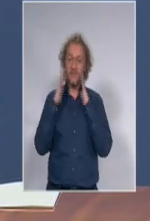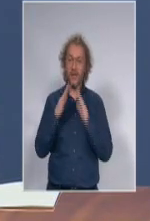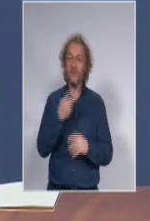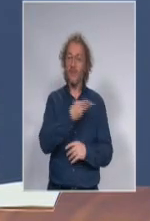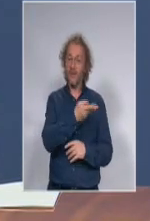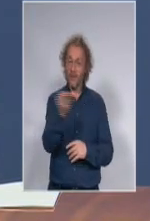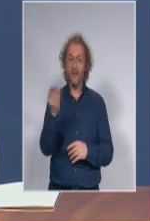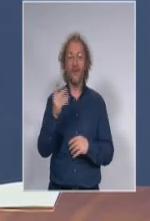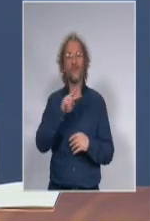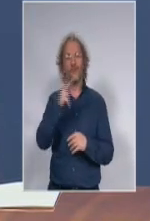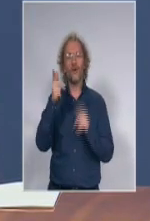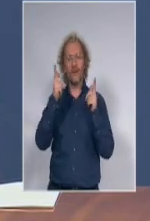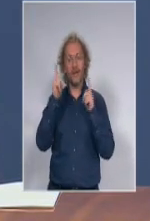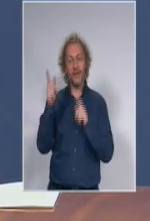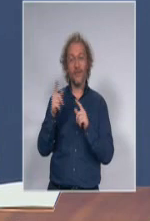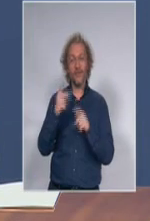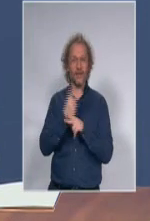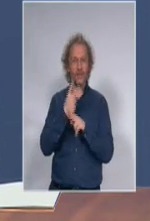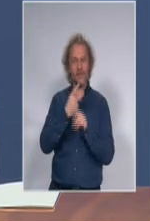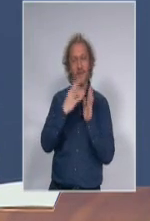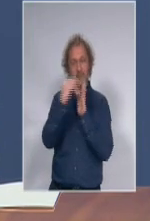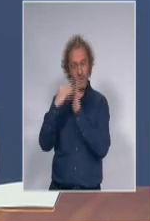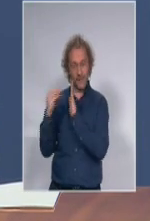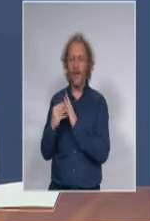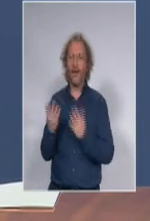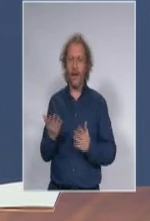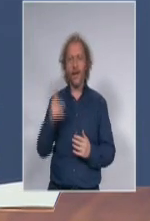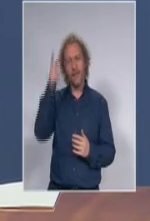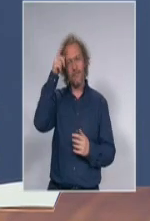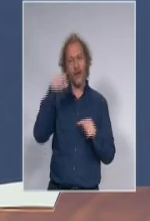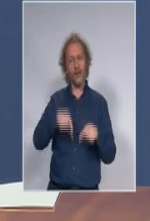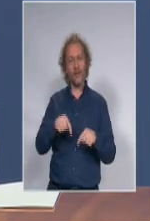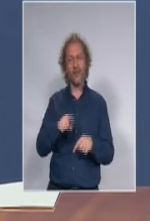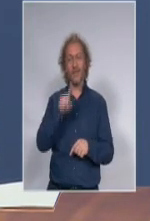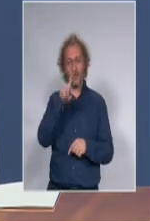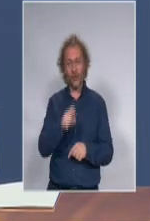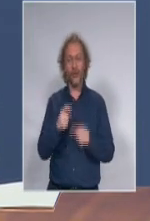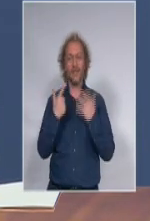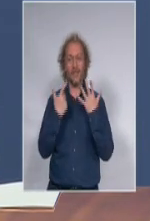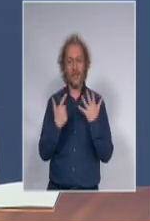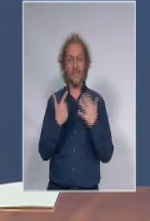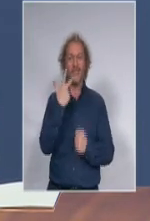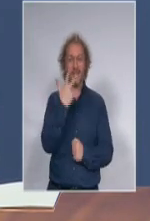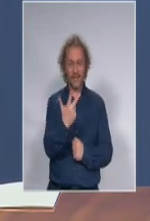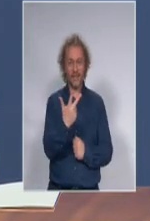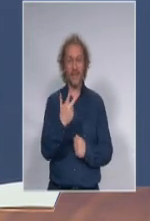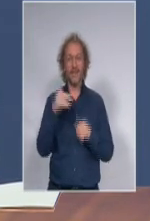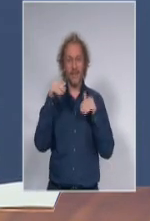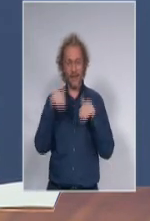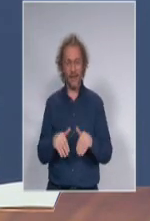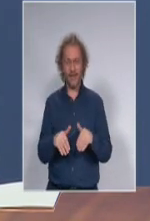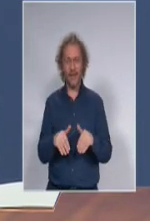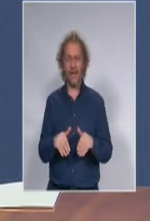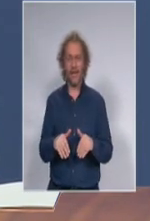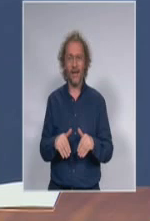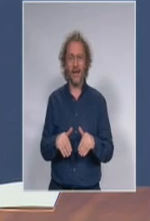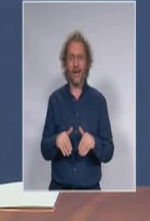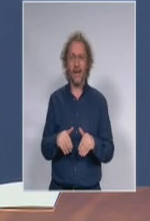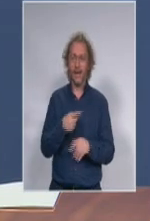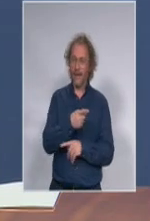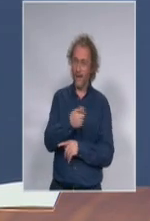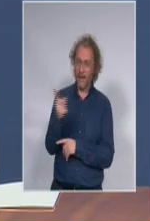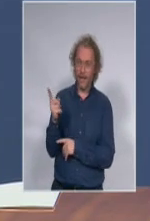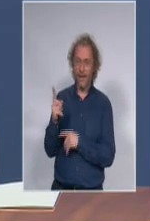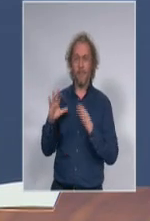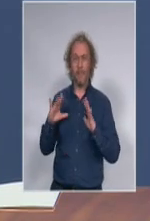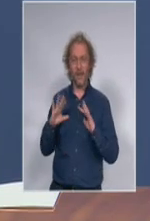putem, ali Beograd će za 173.000 penzionera do 30.000